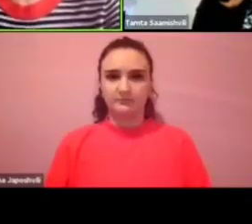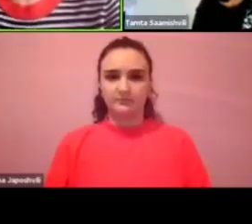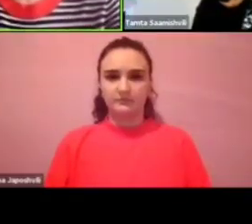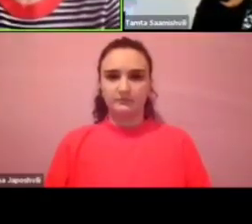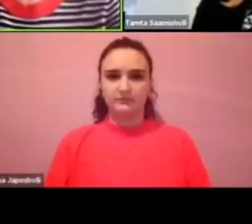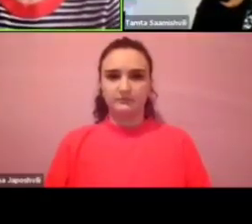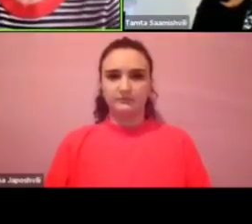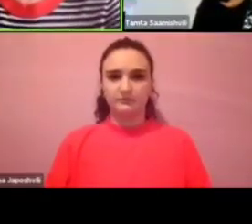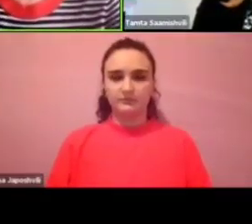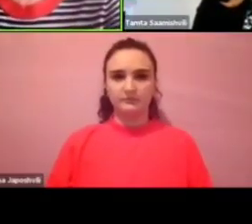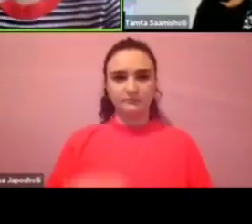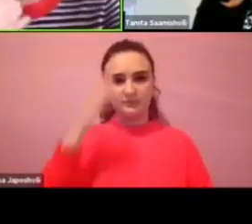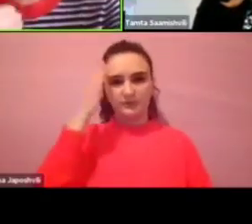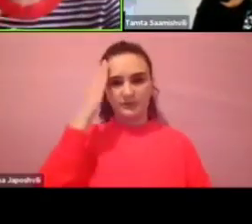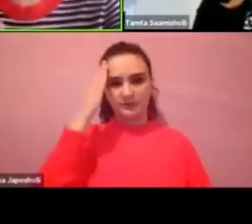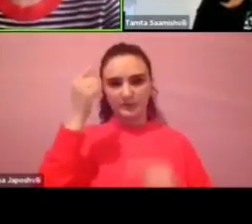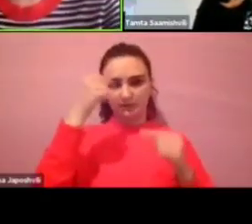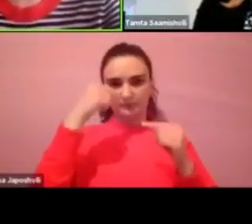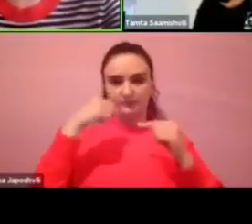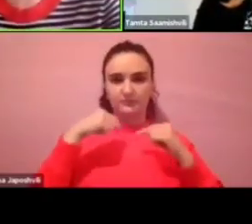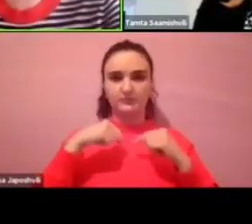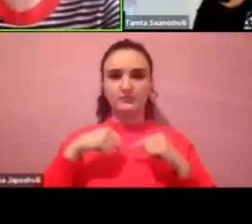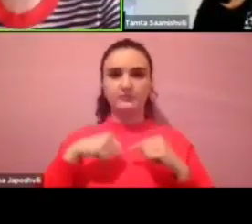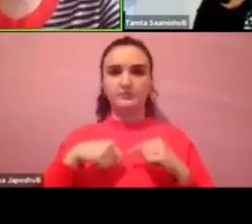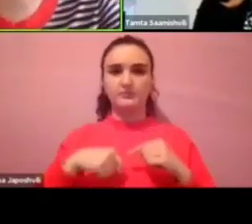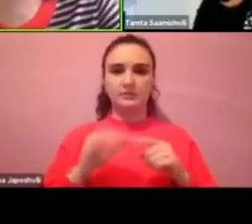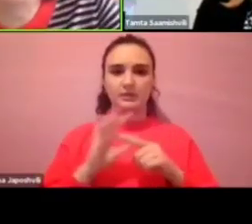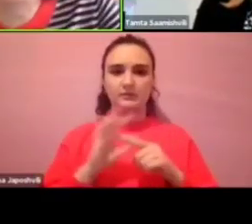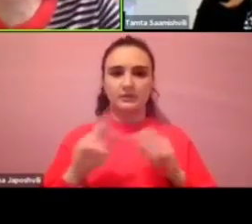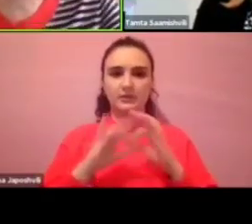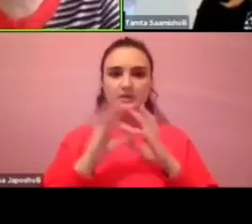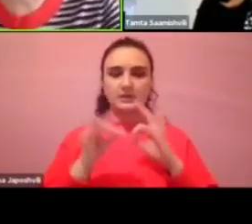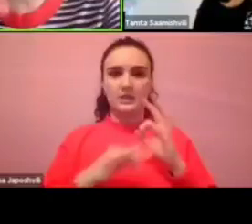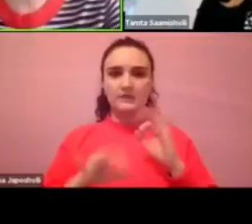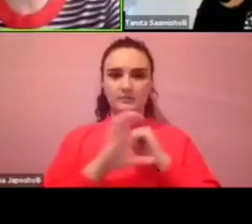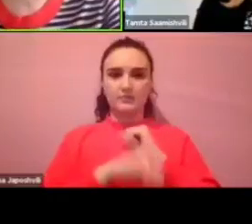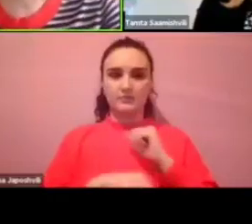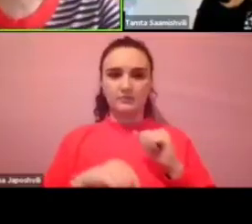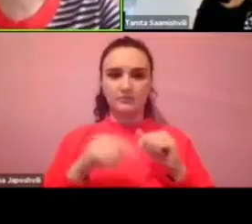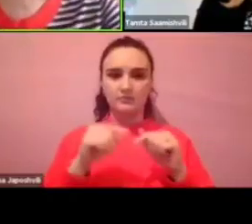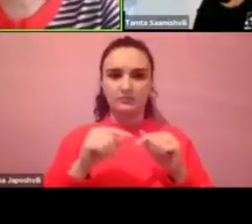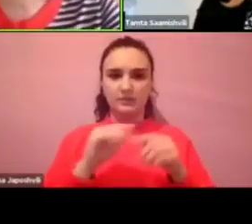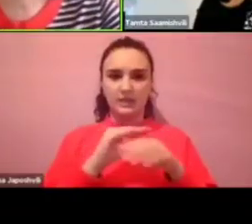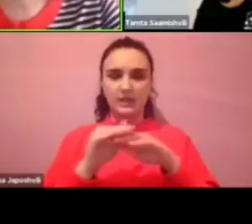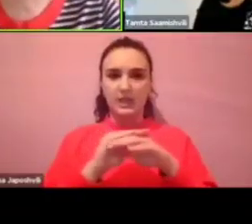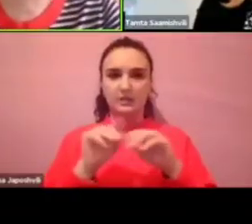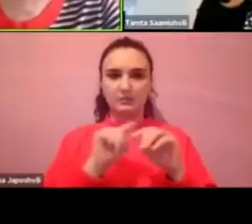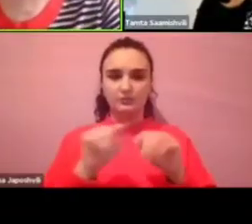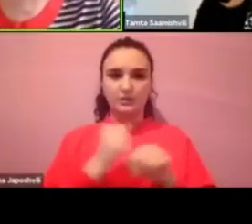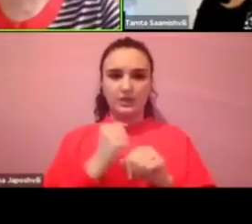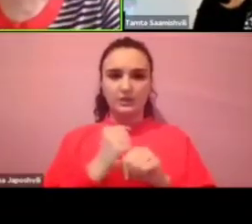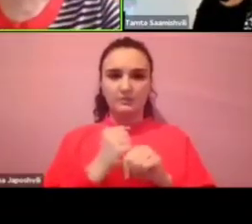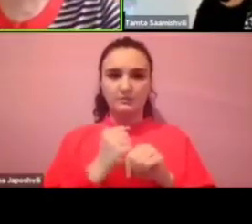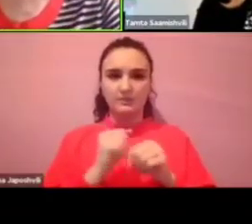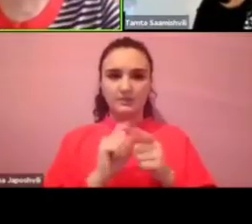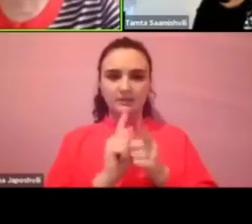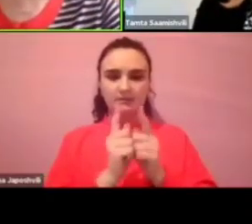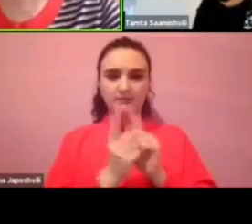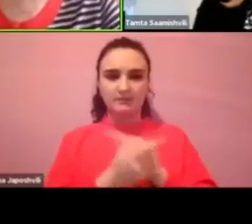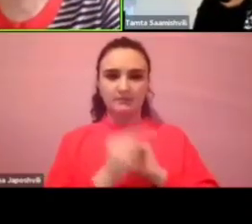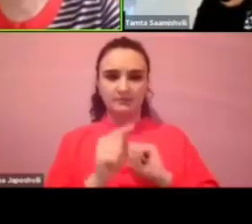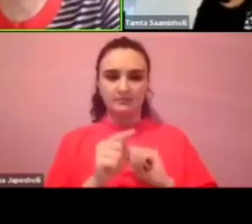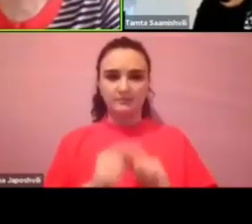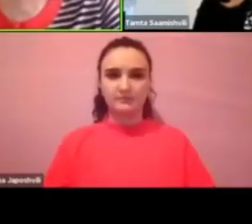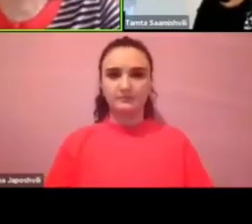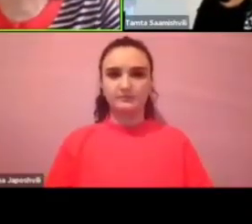ინერვაცია ხდება ტვინიდან, ჩადის ეს ცთომელი ნერვი და ნაწლავის ბოლოში, ნაწლავის კედლებში აკეთებს დაბოლოებას,